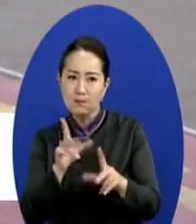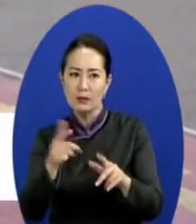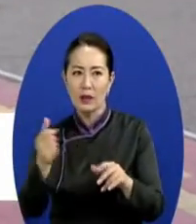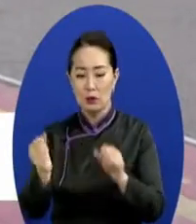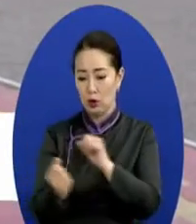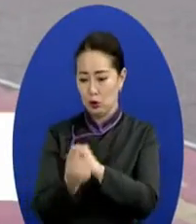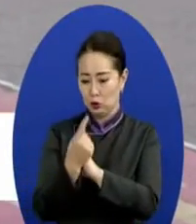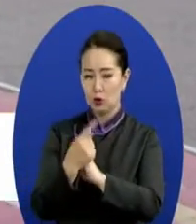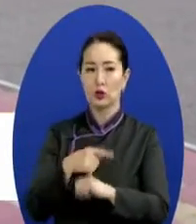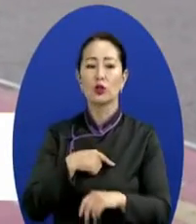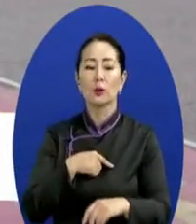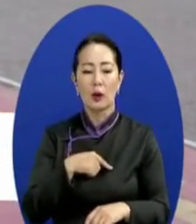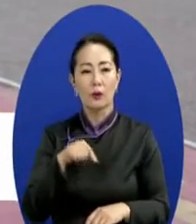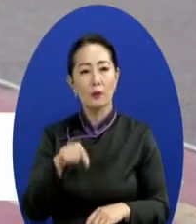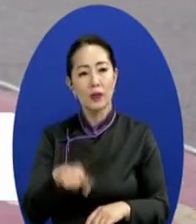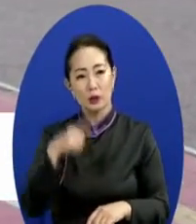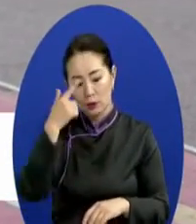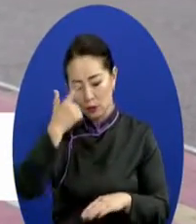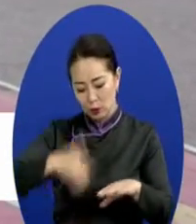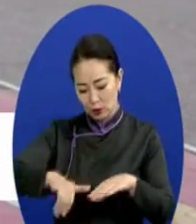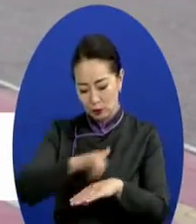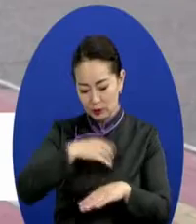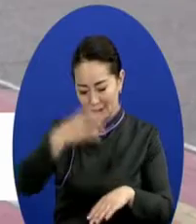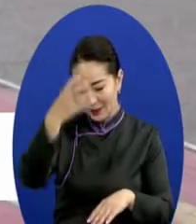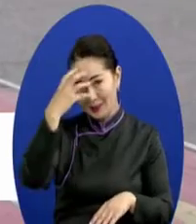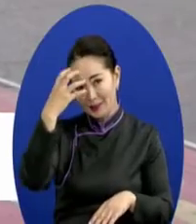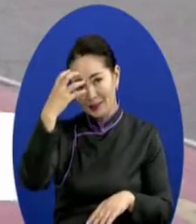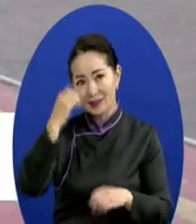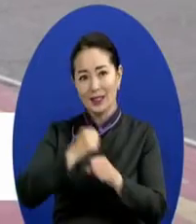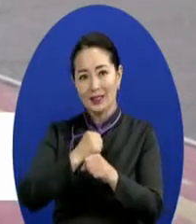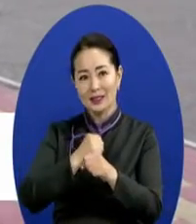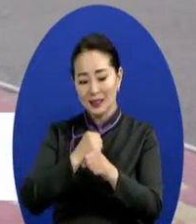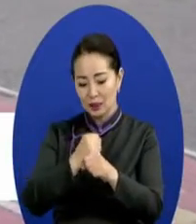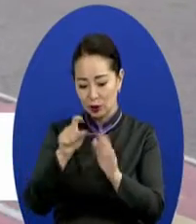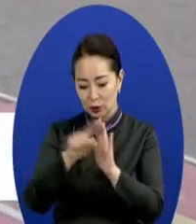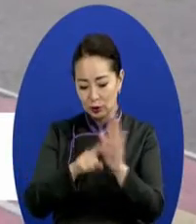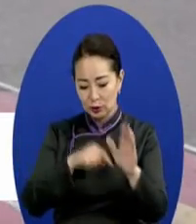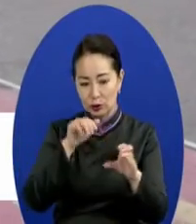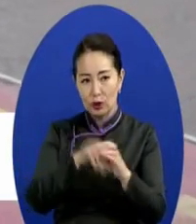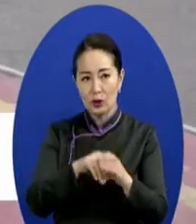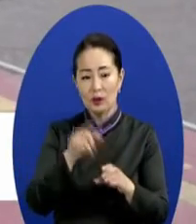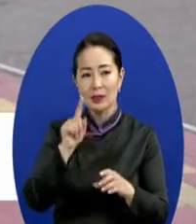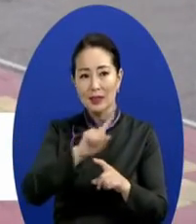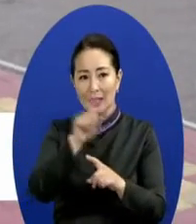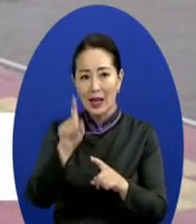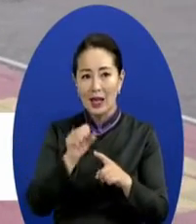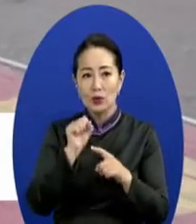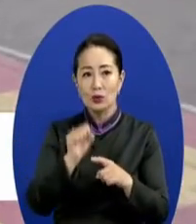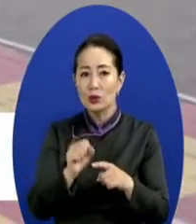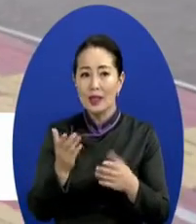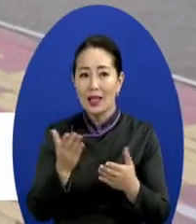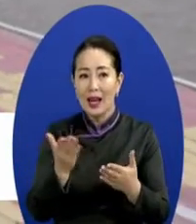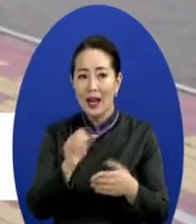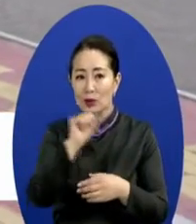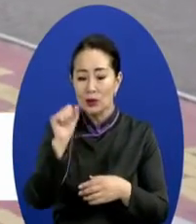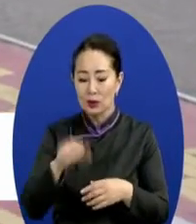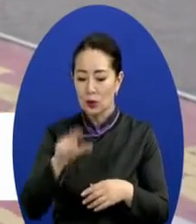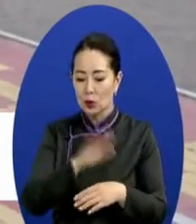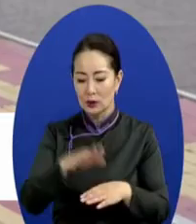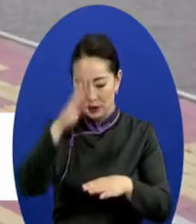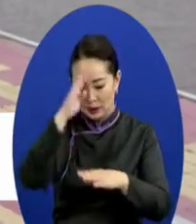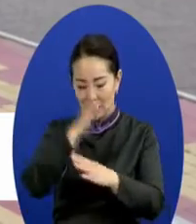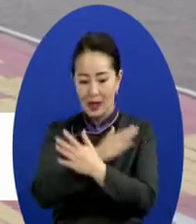байдаг. Цаашдаа ер нь Монгол улсын засгийн газрын үйл ажиллагааны хөтөлбөрт нэг тусгагдсан асуудал бол ердөөсөө энэ хүүхдийн найрамдал